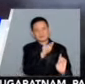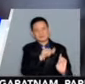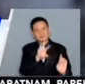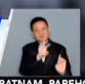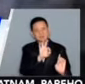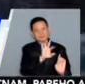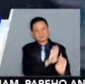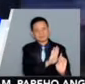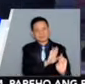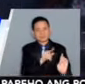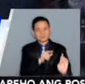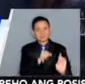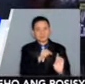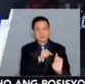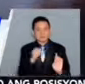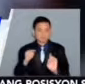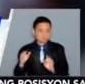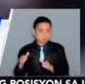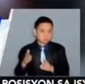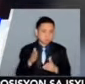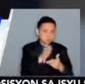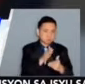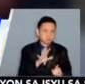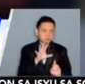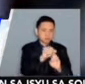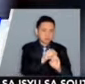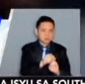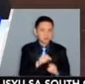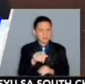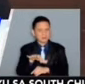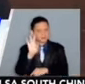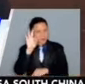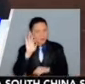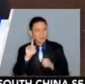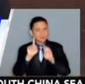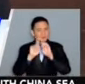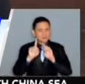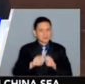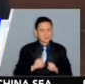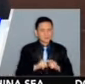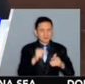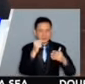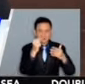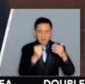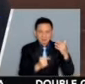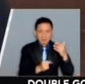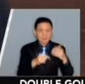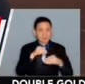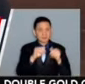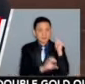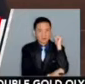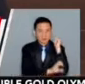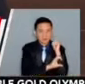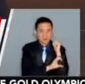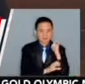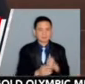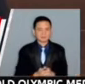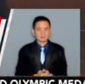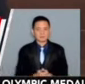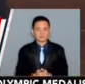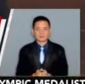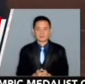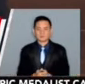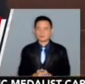transnational crime division ang mga kama at improvised clinic sa condo unit ah natuklasan natin na itong subject natin eh